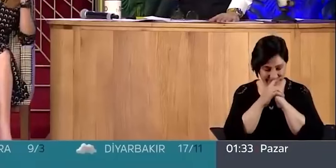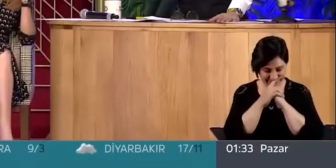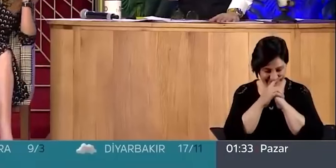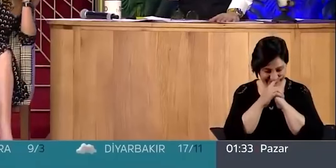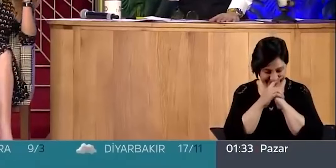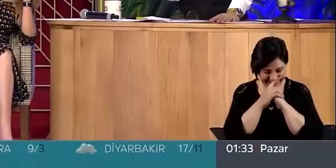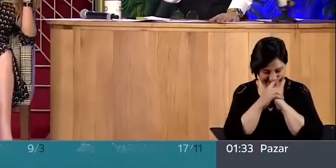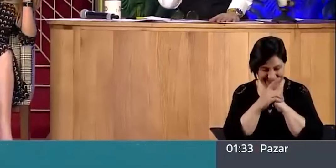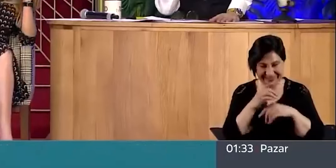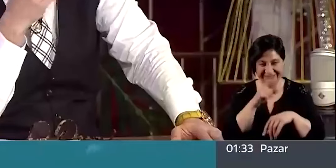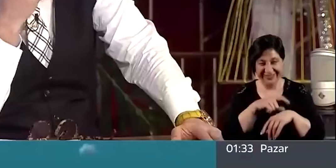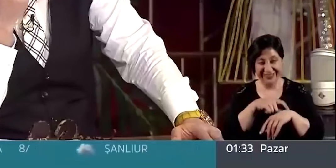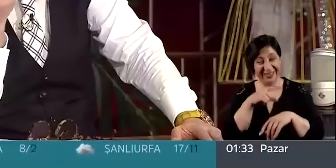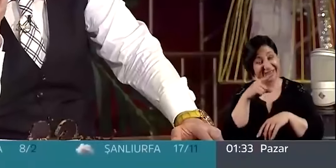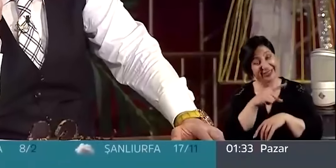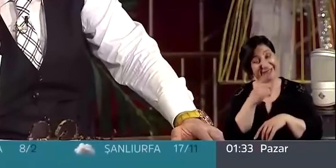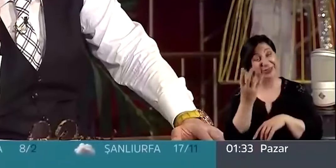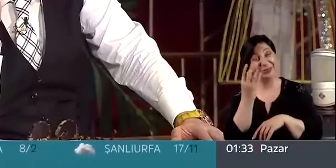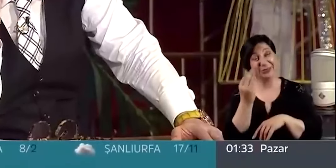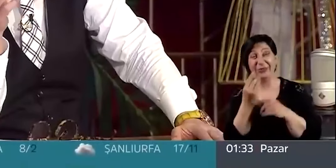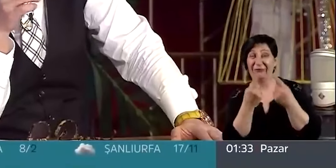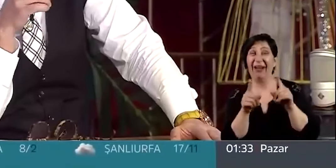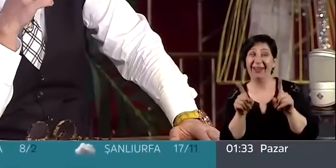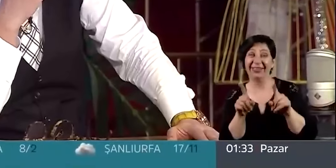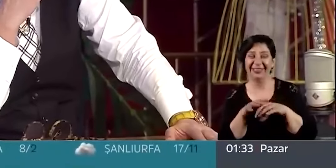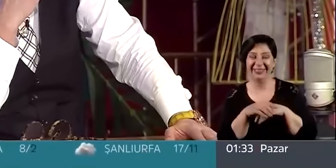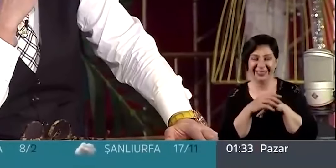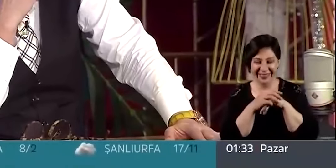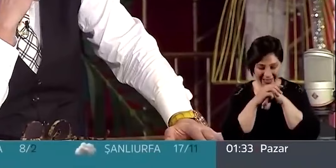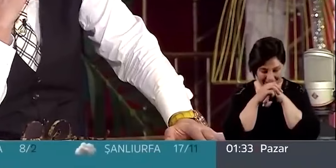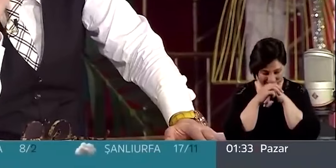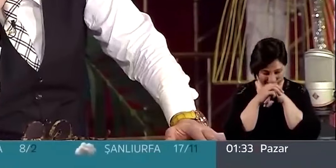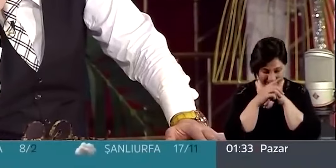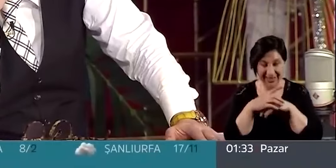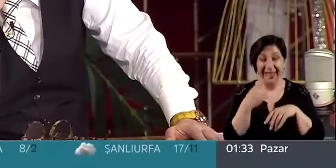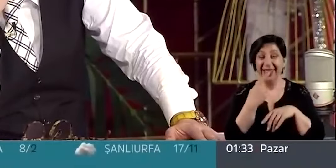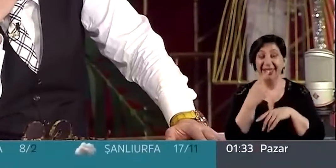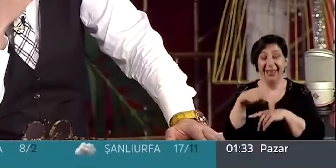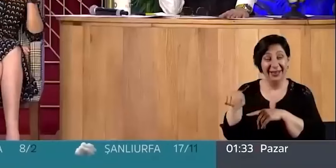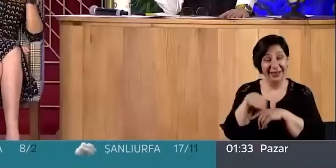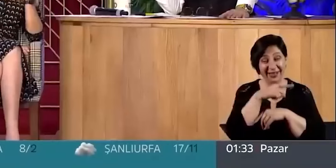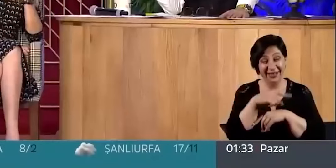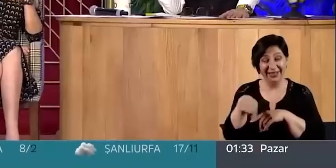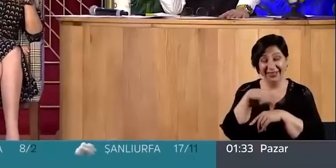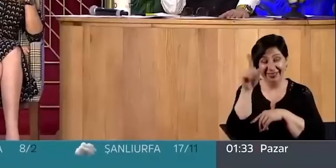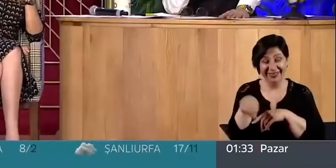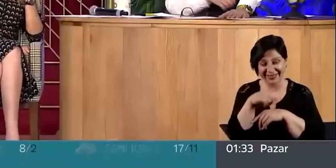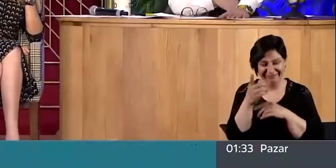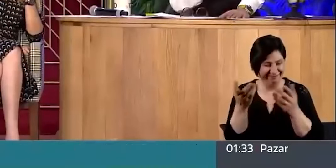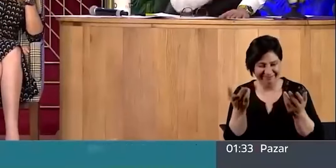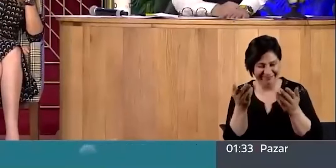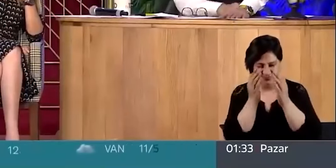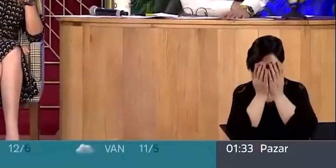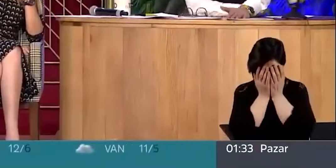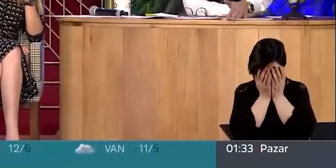Aynı zamanda saati de gösteriyor. Çok farklı. Ama 10'u 10 geçiyor gözler. Dil dönüyor mu böyle hakikaten yer